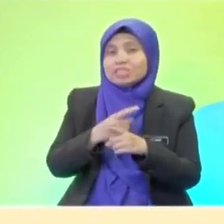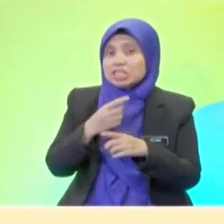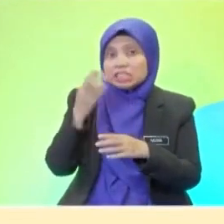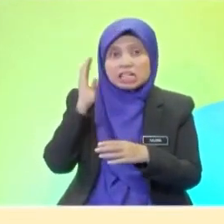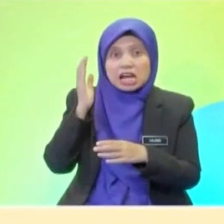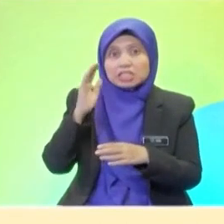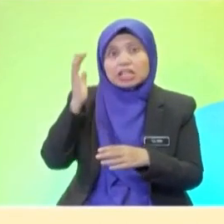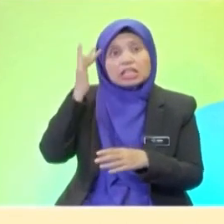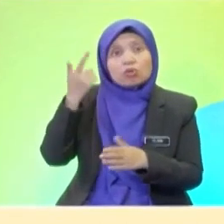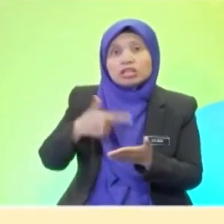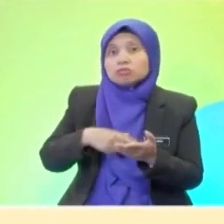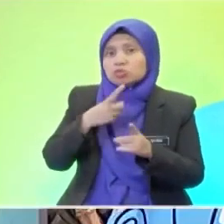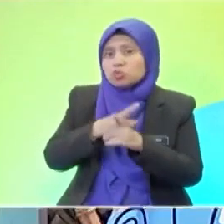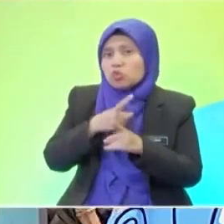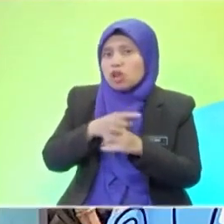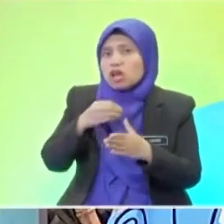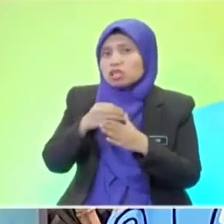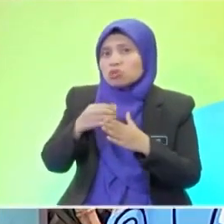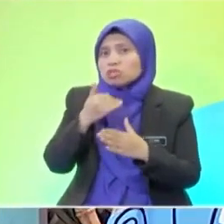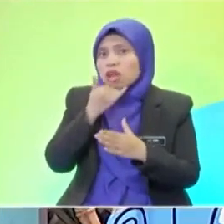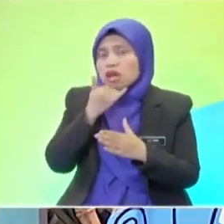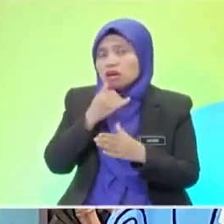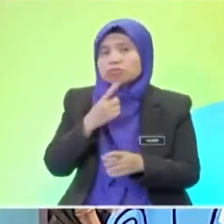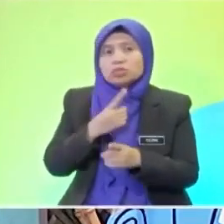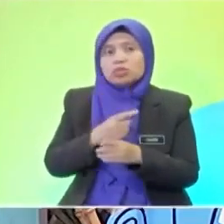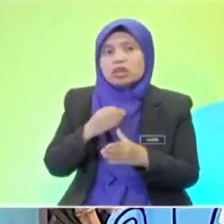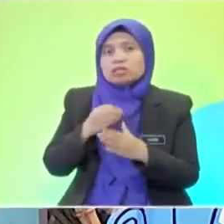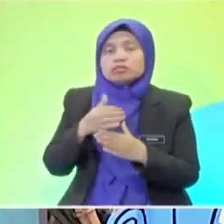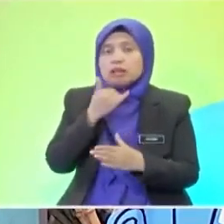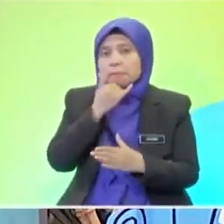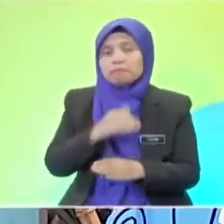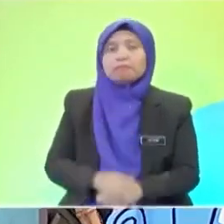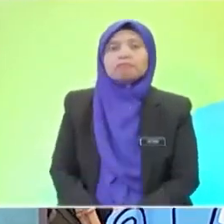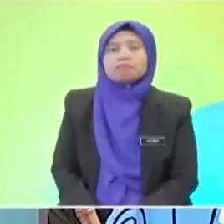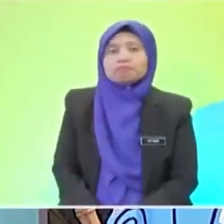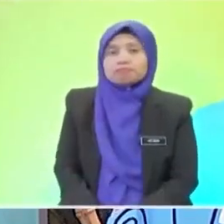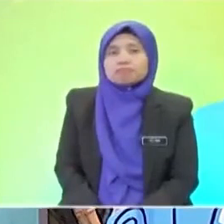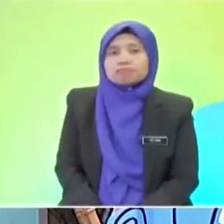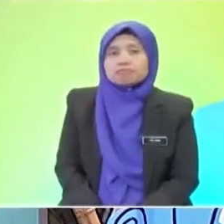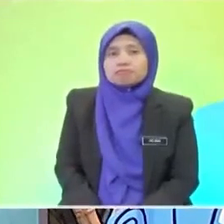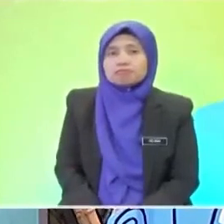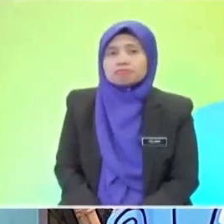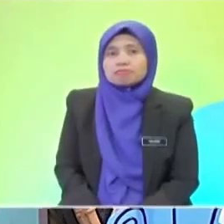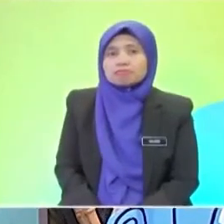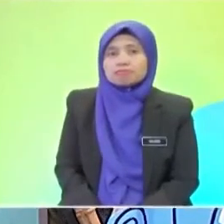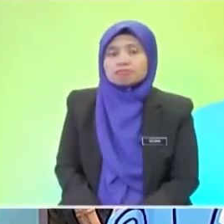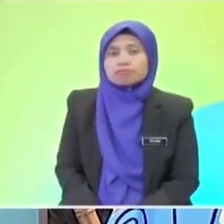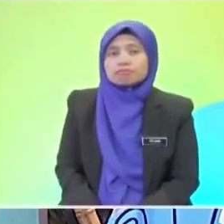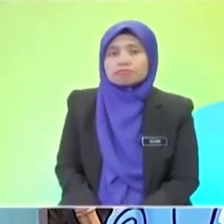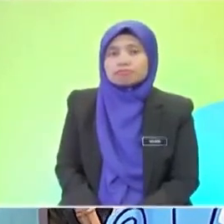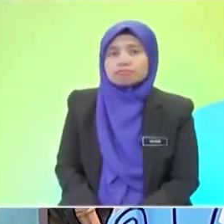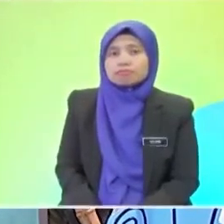kita sama-sama simak Adakah Respon yang diberikan tepat berdasarkan soal yang diberi ataupun kurang